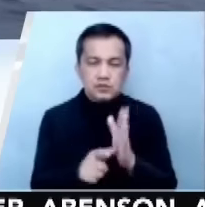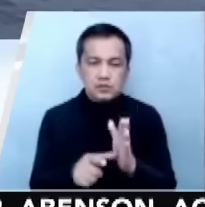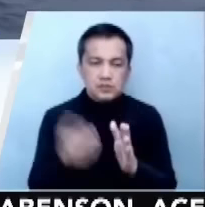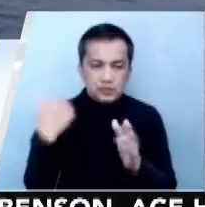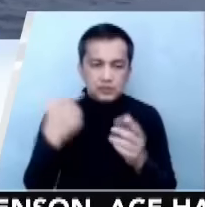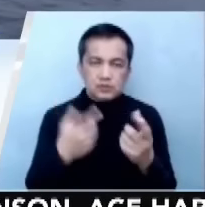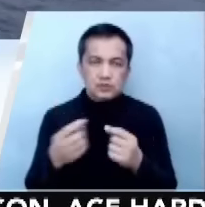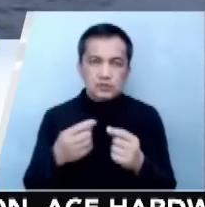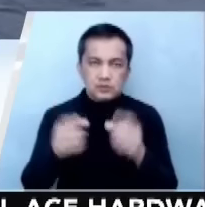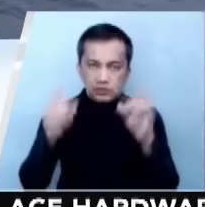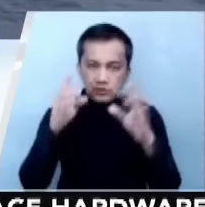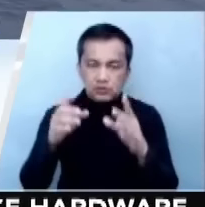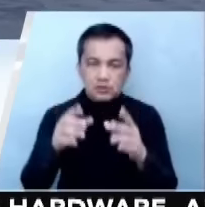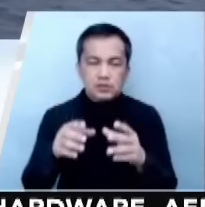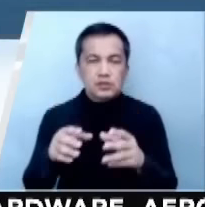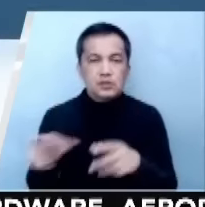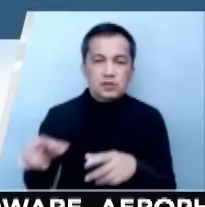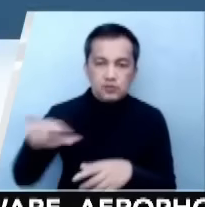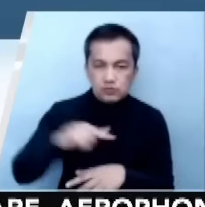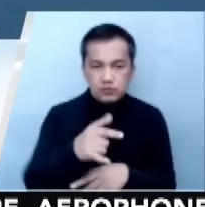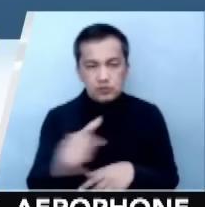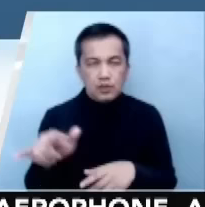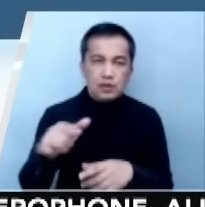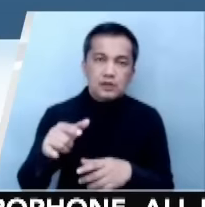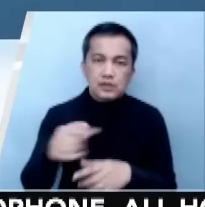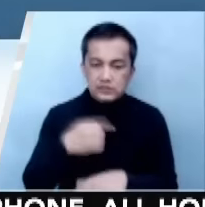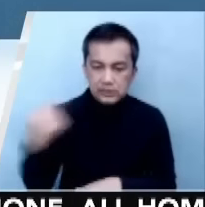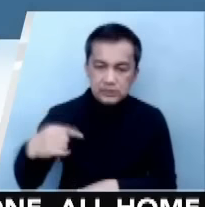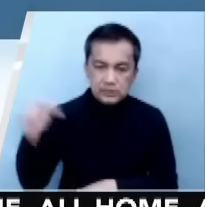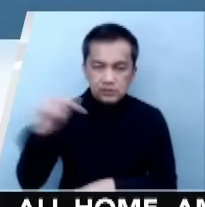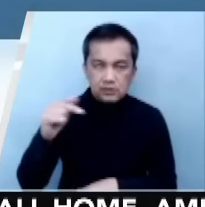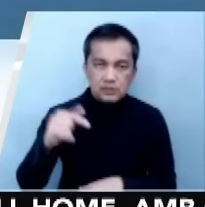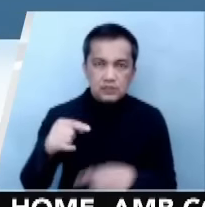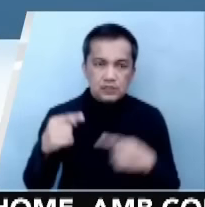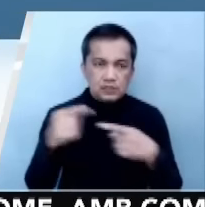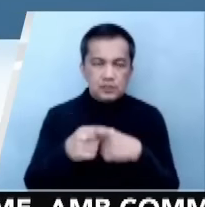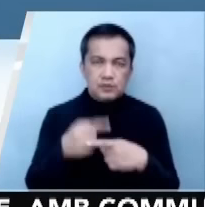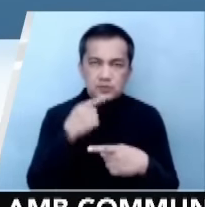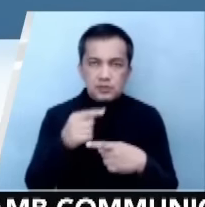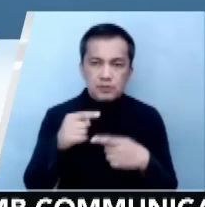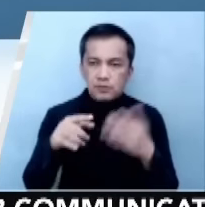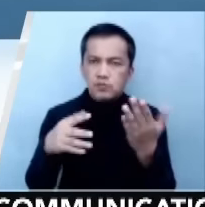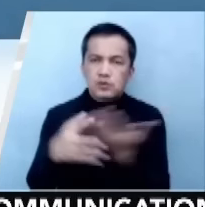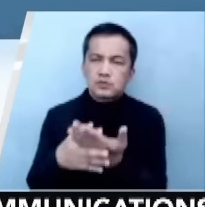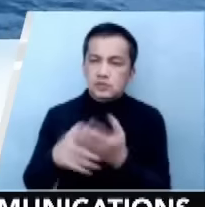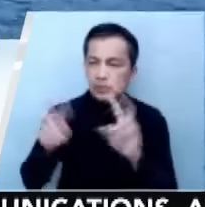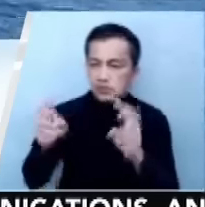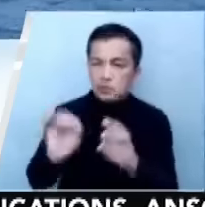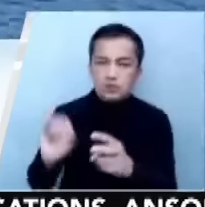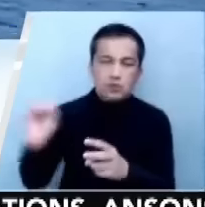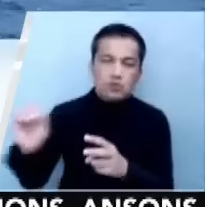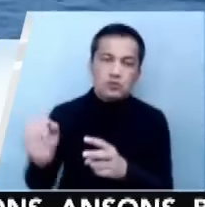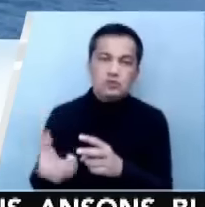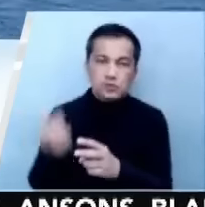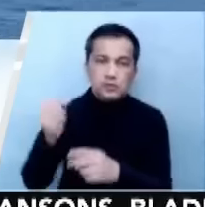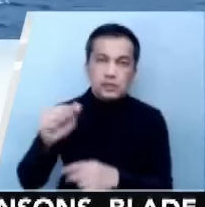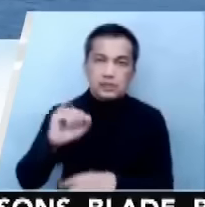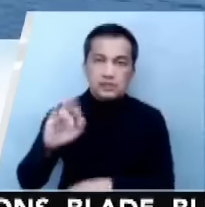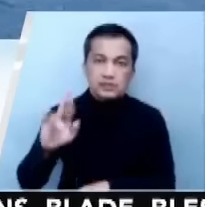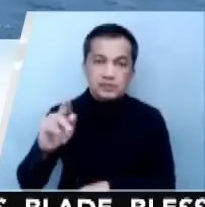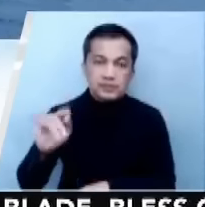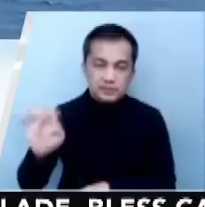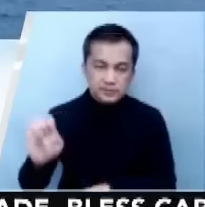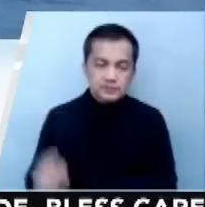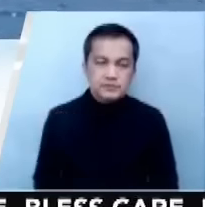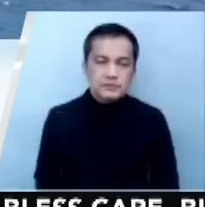dangerous maneuvers sa mga Chinese fighter jets laban sa mga anilay nang hihimasok sa itinuturing nilang airspace, gaya ng nangyaring